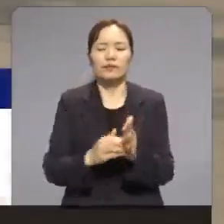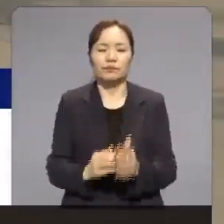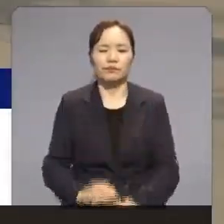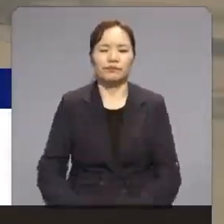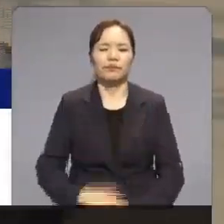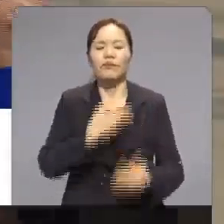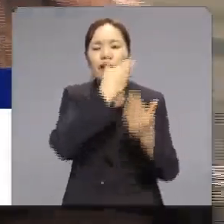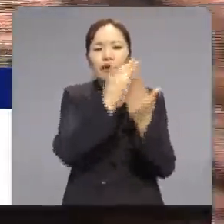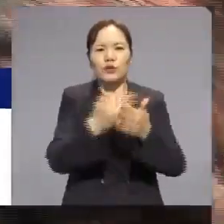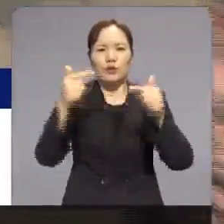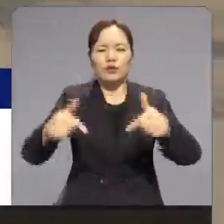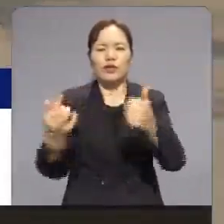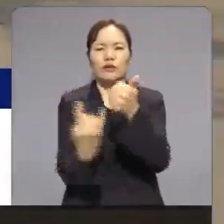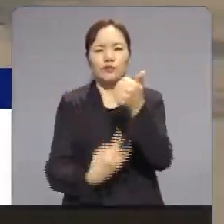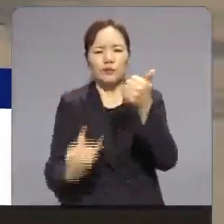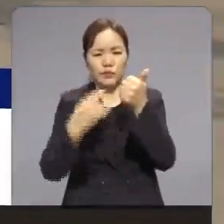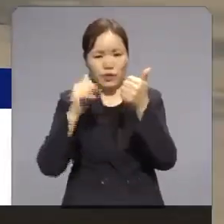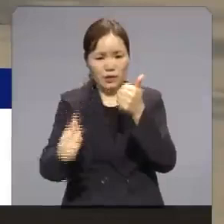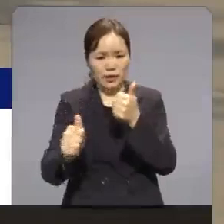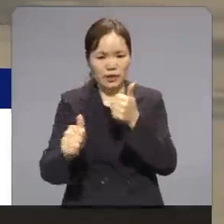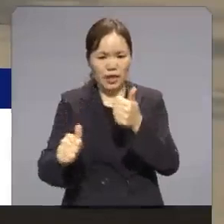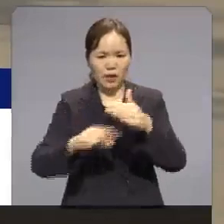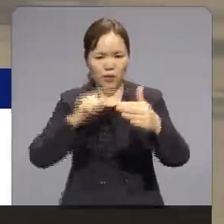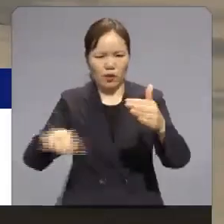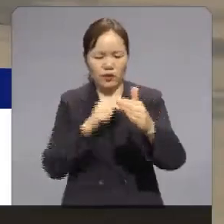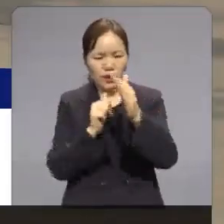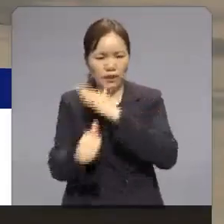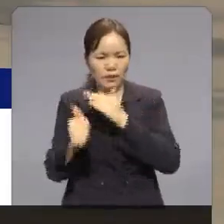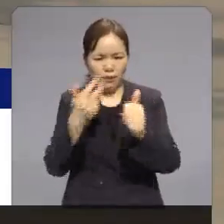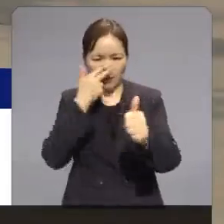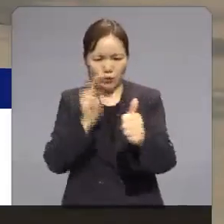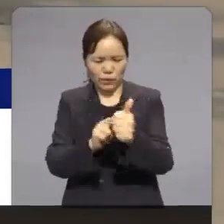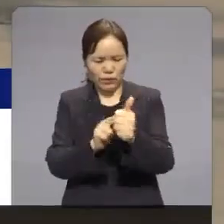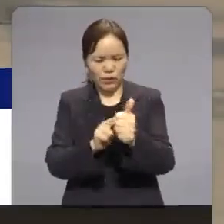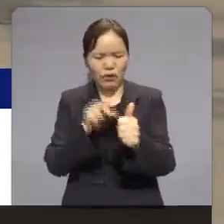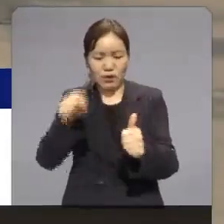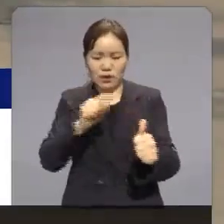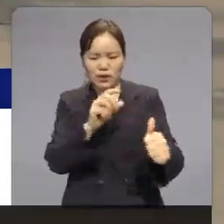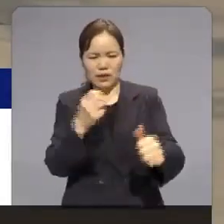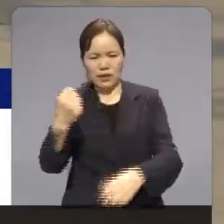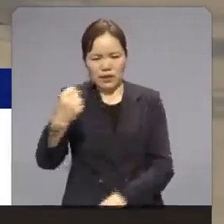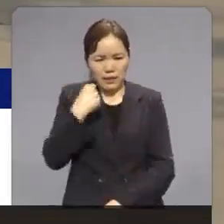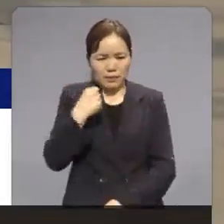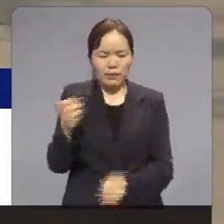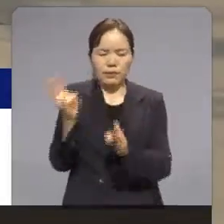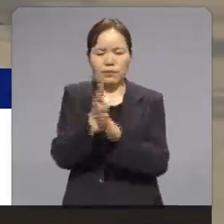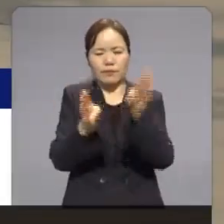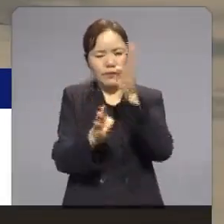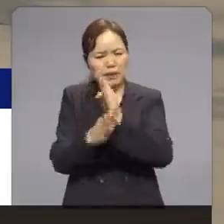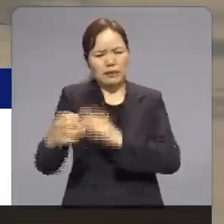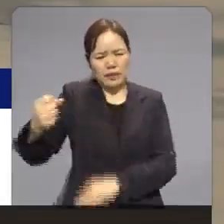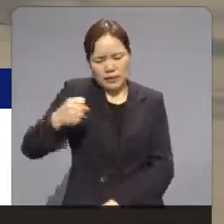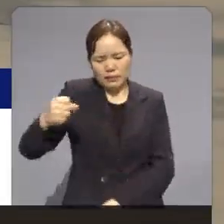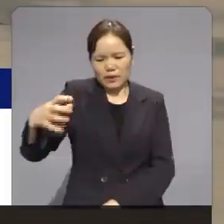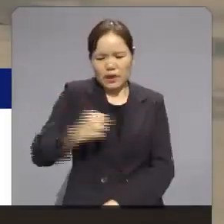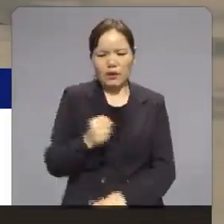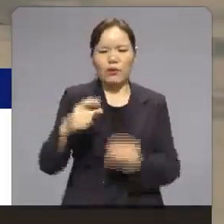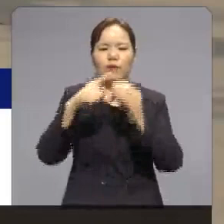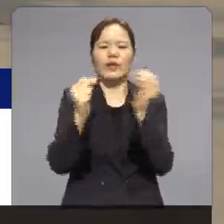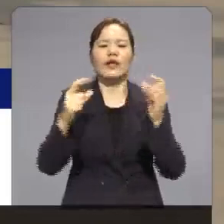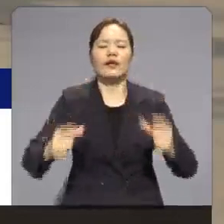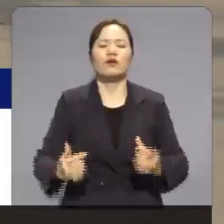주요 상임위원장 내지는 원내대표의 도전을 가지고 이 힘을 삼선의 힘을 가지고 계양구